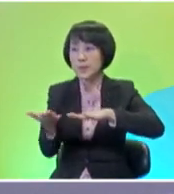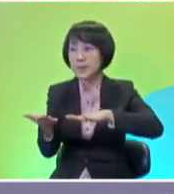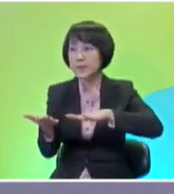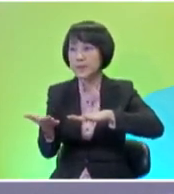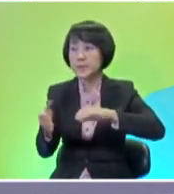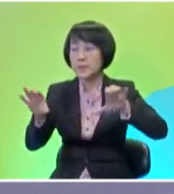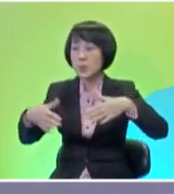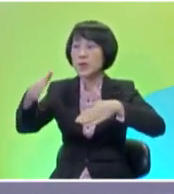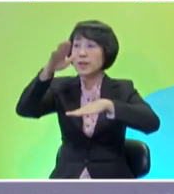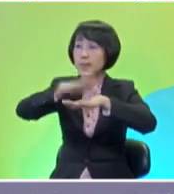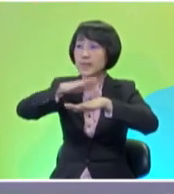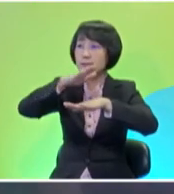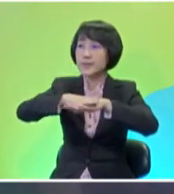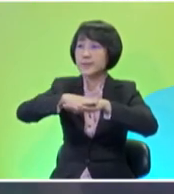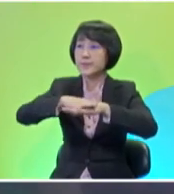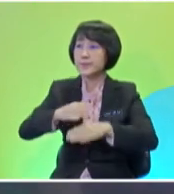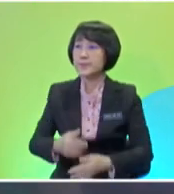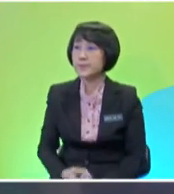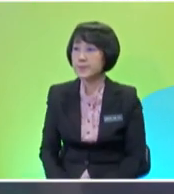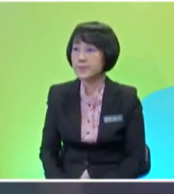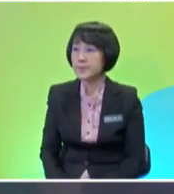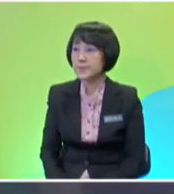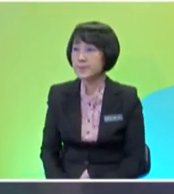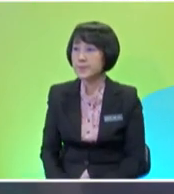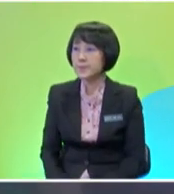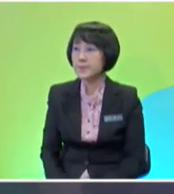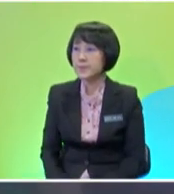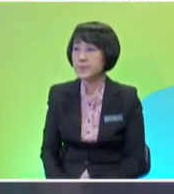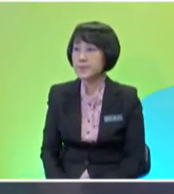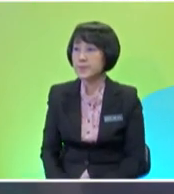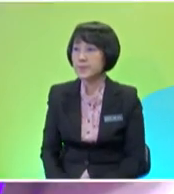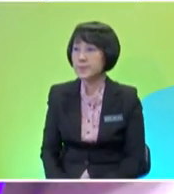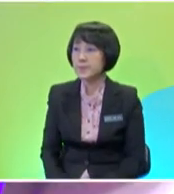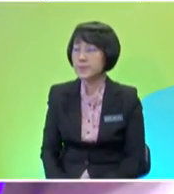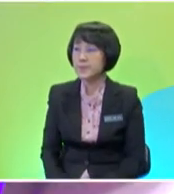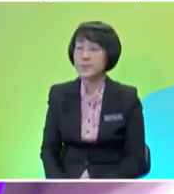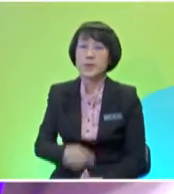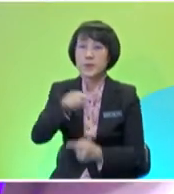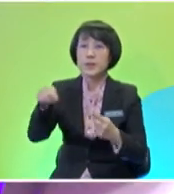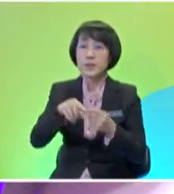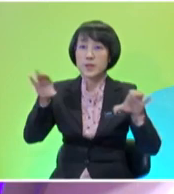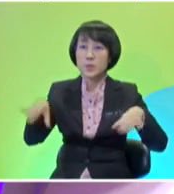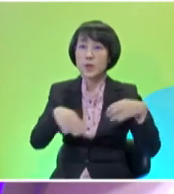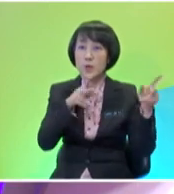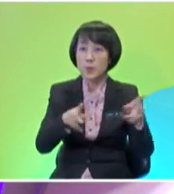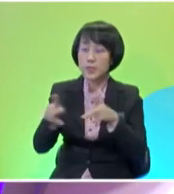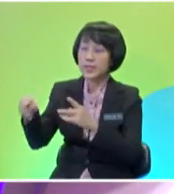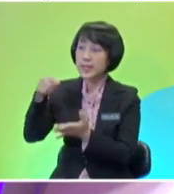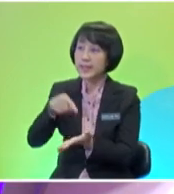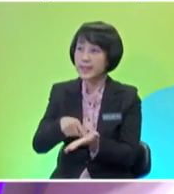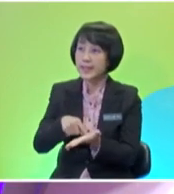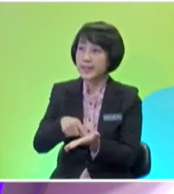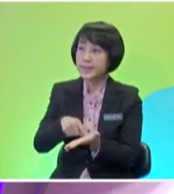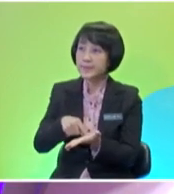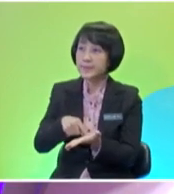bahagian atas. Okey, Ifan rasa kena potong sikit sebab terlebih panjang. Ya. Yeah. Okey, bila kita buat projek ni, Ifan, bila kita nak cantum tu, sebenarnya